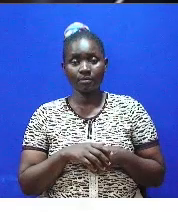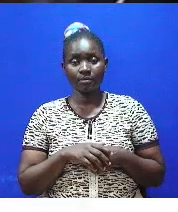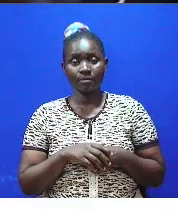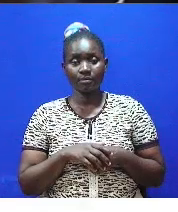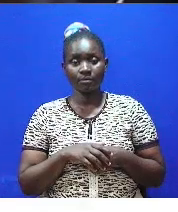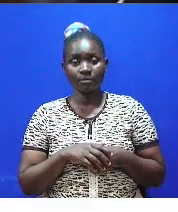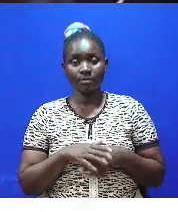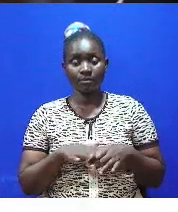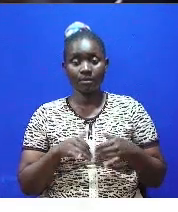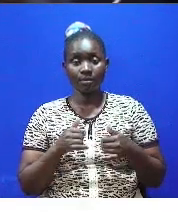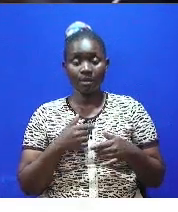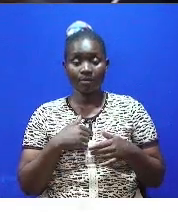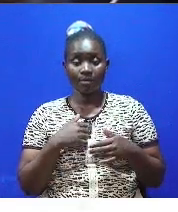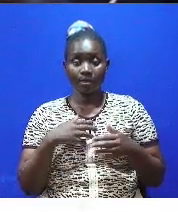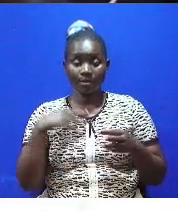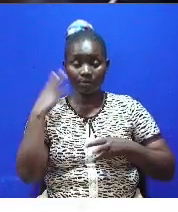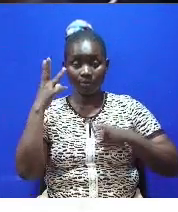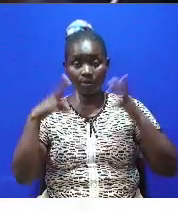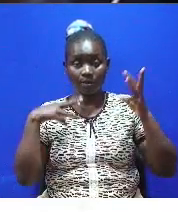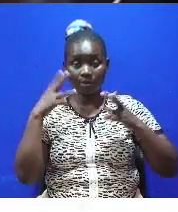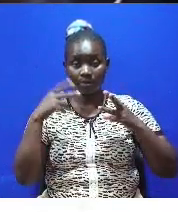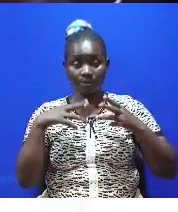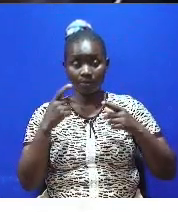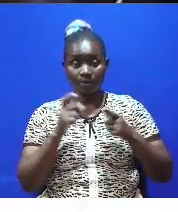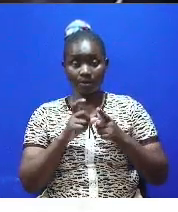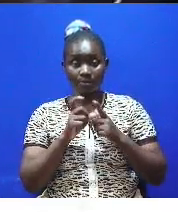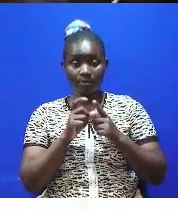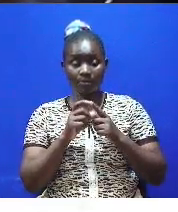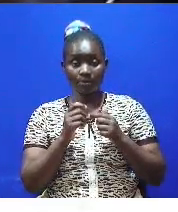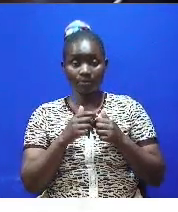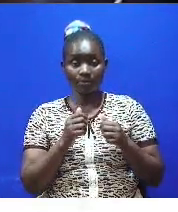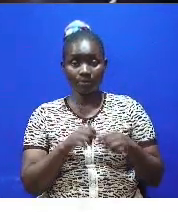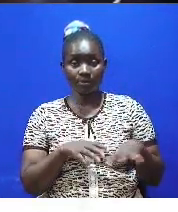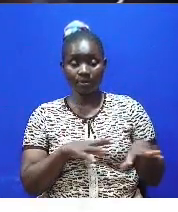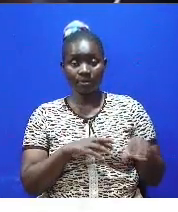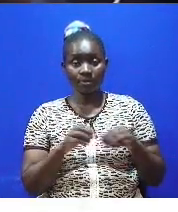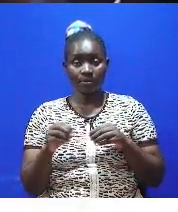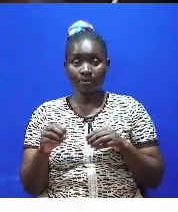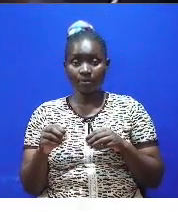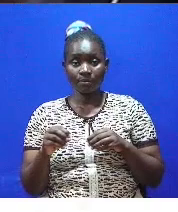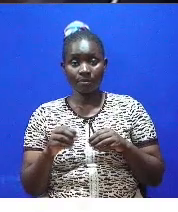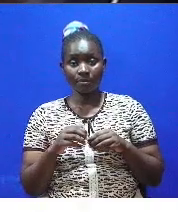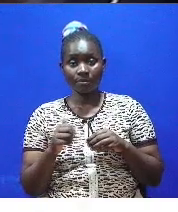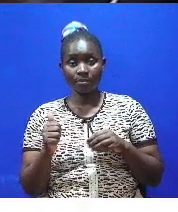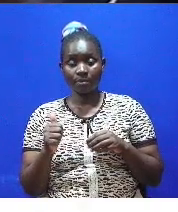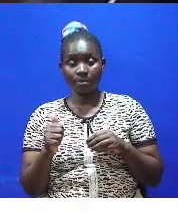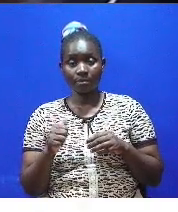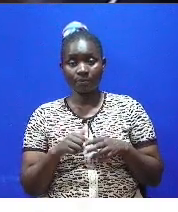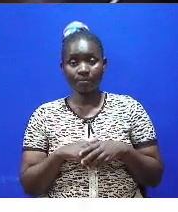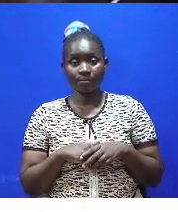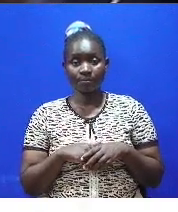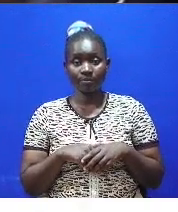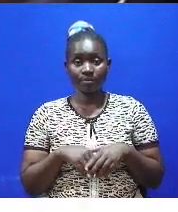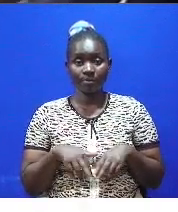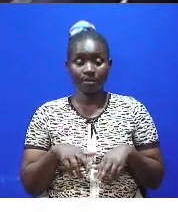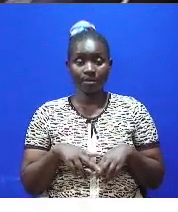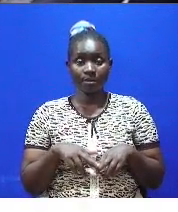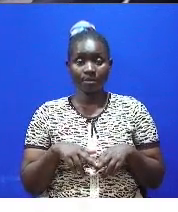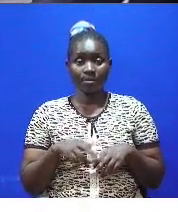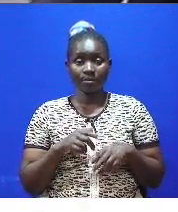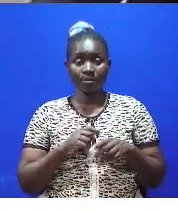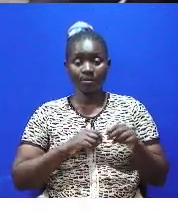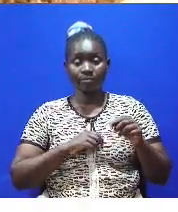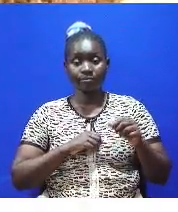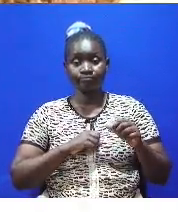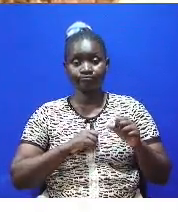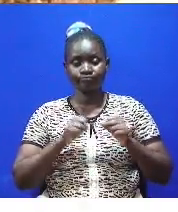Wana njika kumireni nga ki, ibi ndomba ingote, visu muru, vienu uwechie nyasi, ikia kata tisigi yule nkuruwani sehi, onte yule nkuruwani